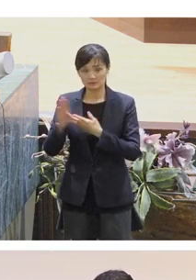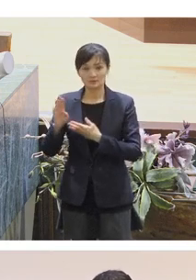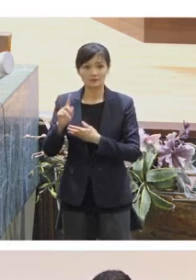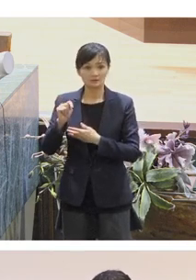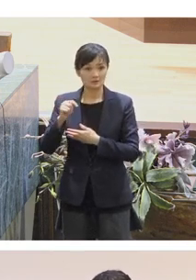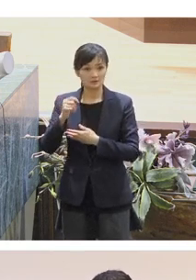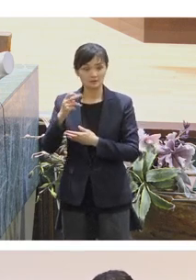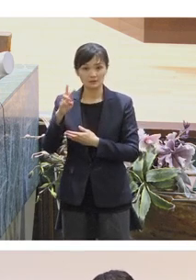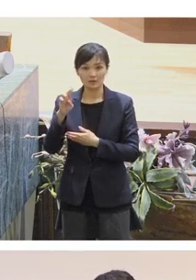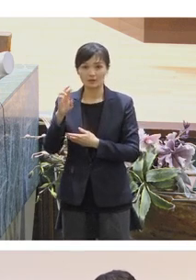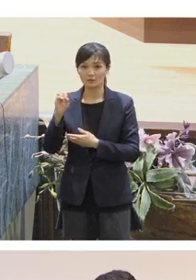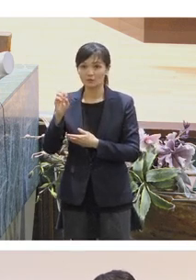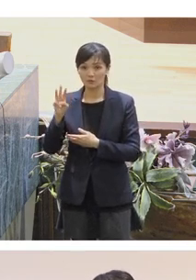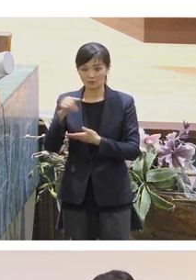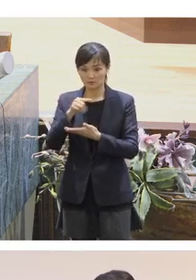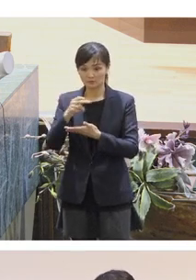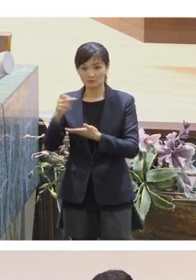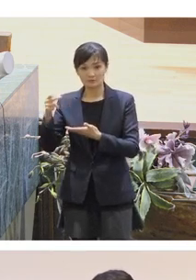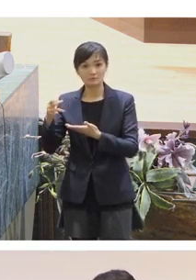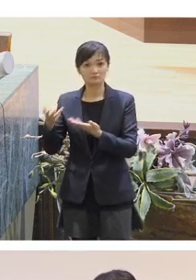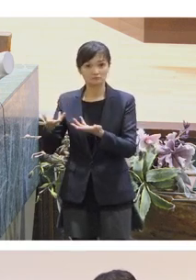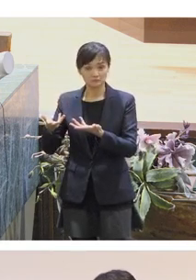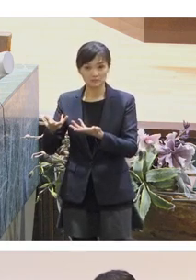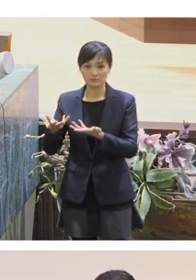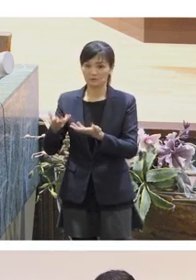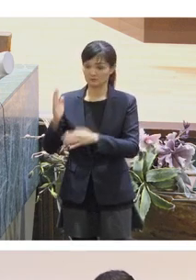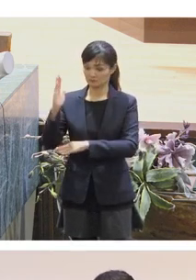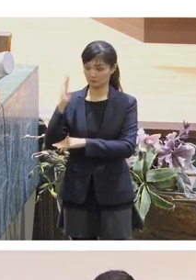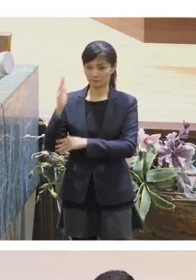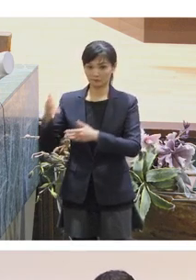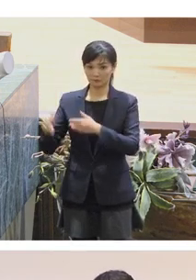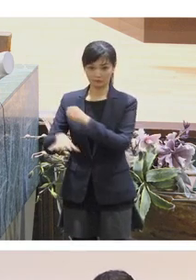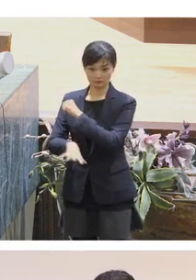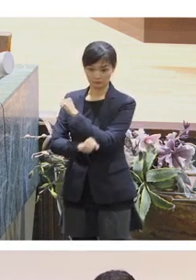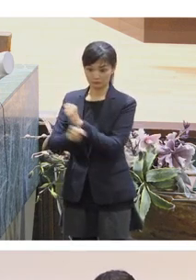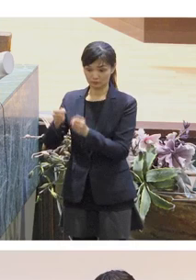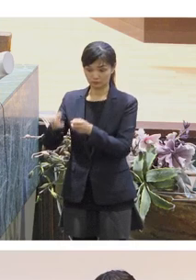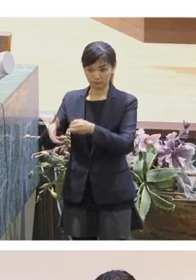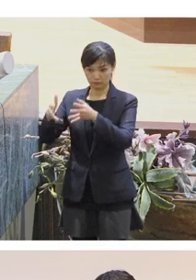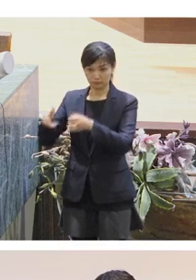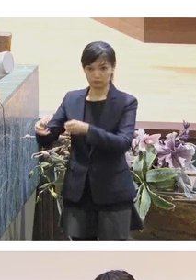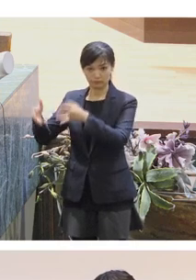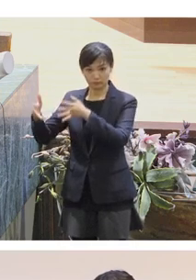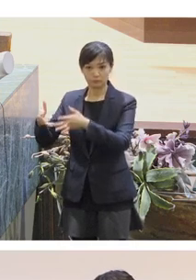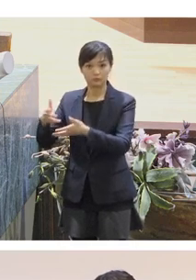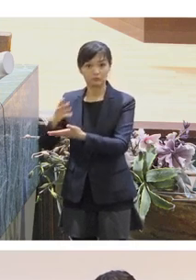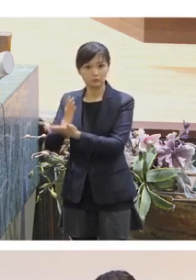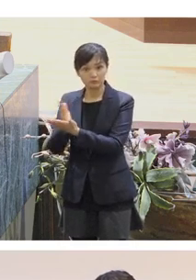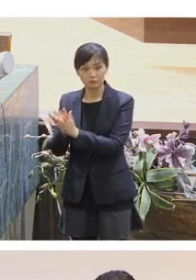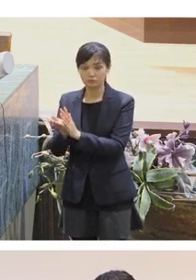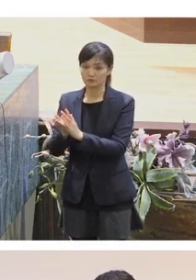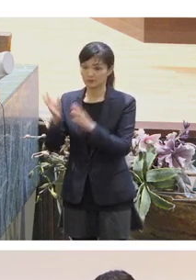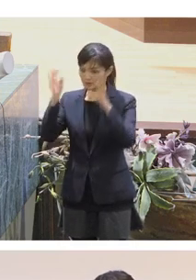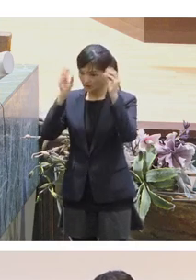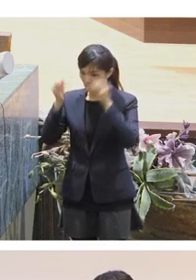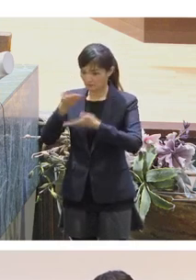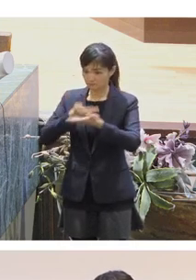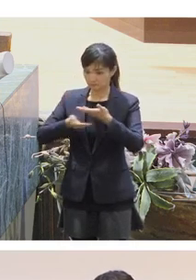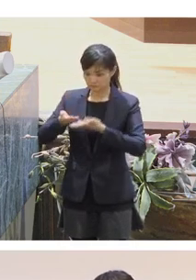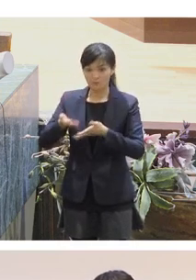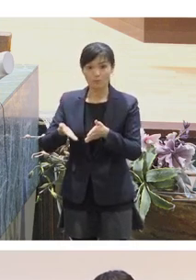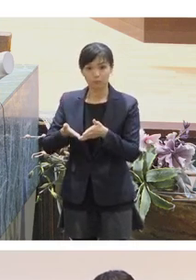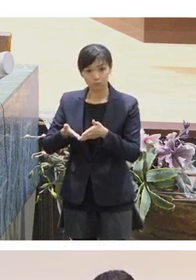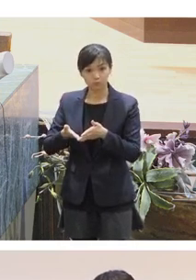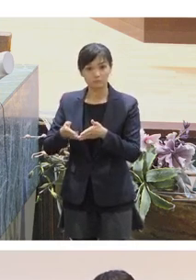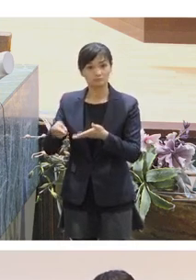是政府在这个基础建设里面呢，包括就是让部会可以交换资料，那这些交换资料可能也